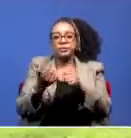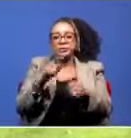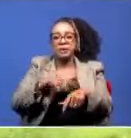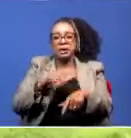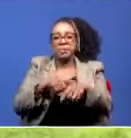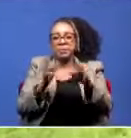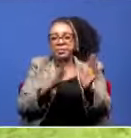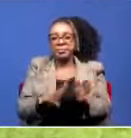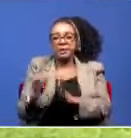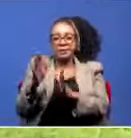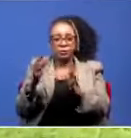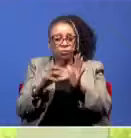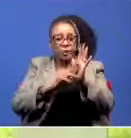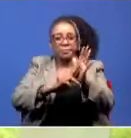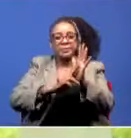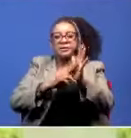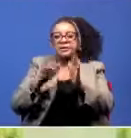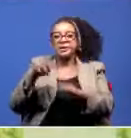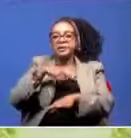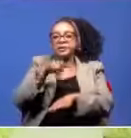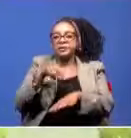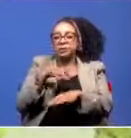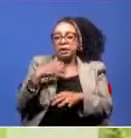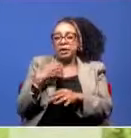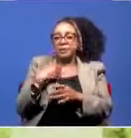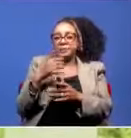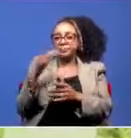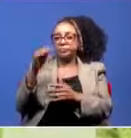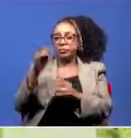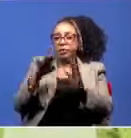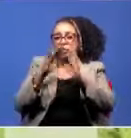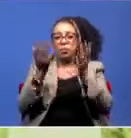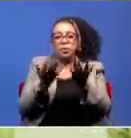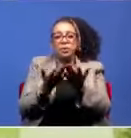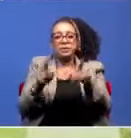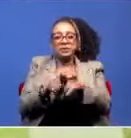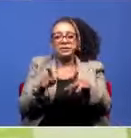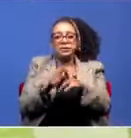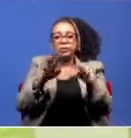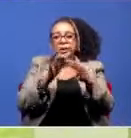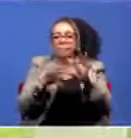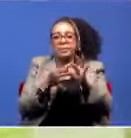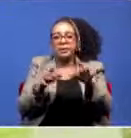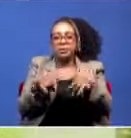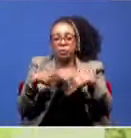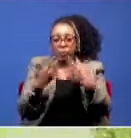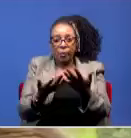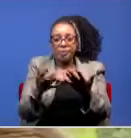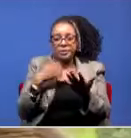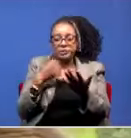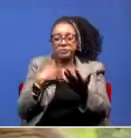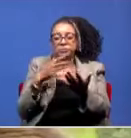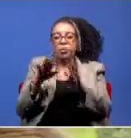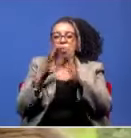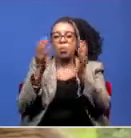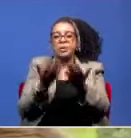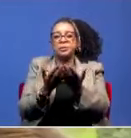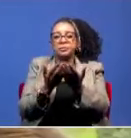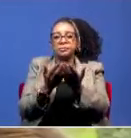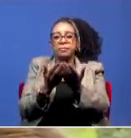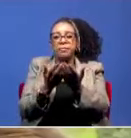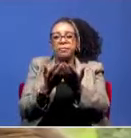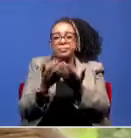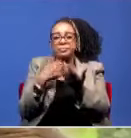wanapojiandaa kuliwakilisha taifa katika mashindano makubwa ulimwenguni kama vile Olimpiki ama ubingwa wa dunia. Nilianza